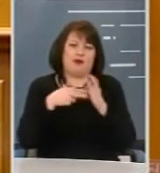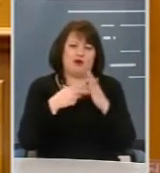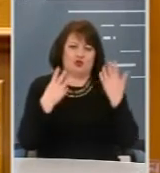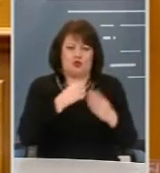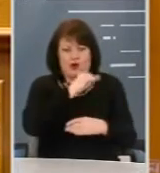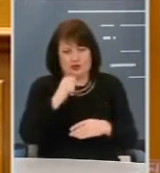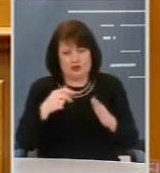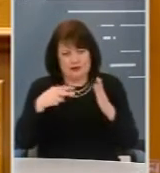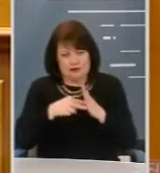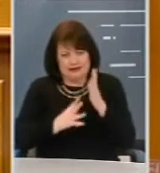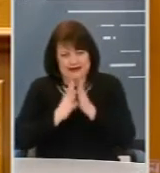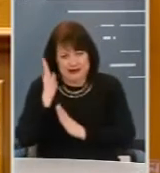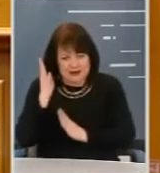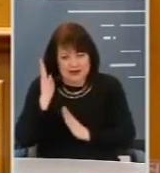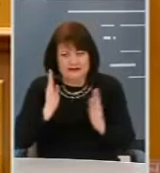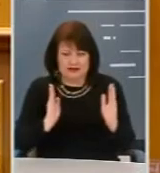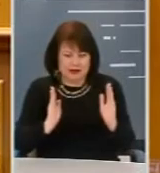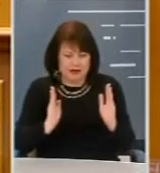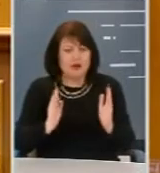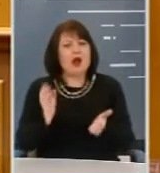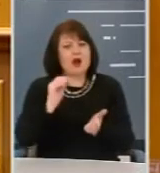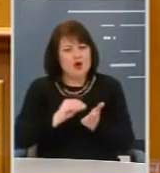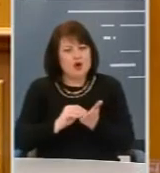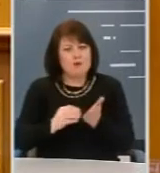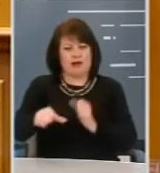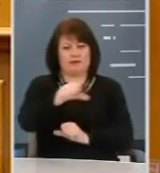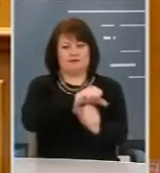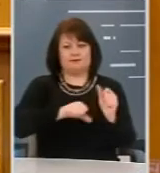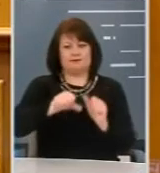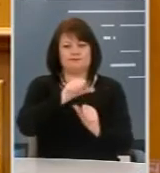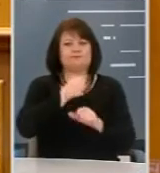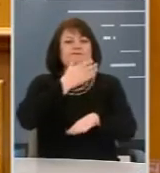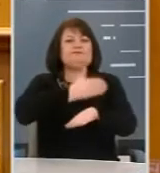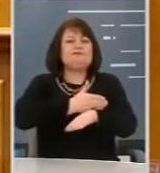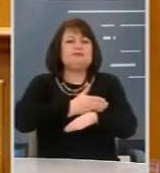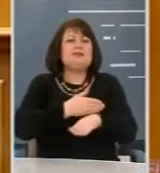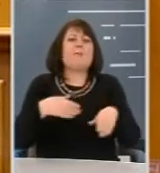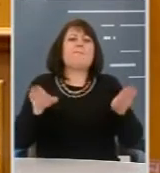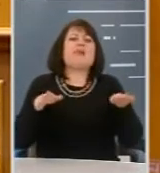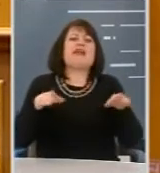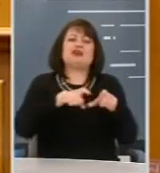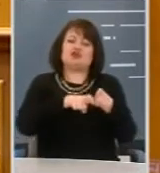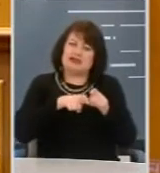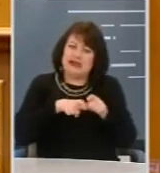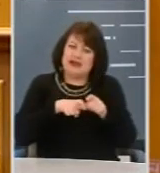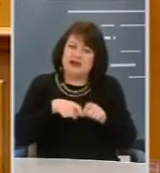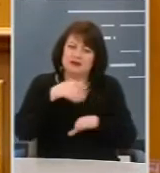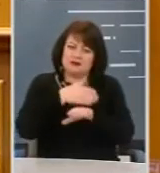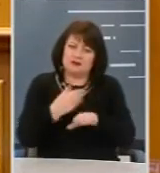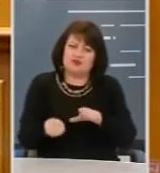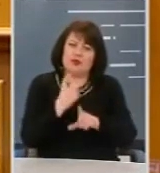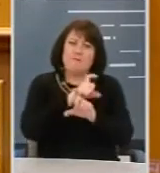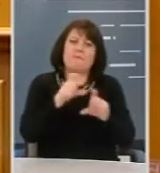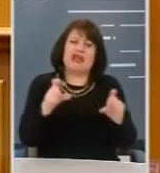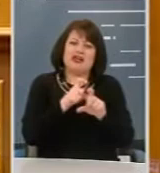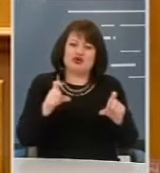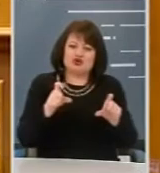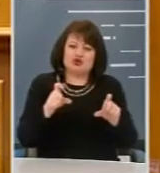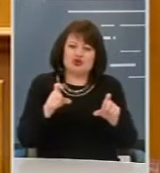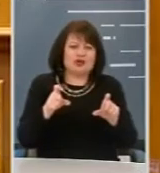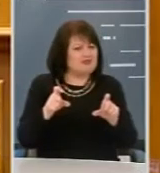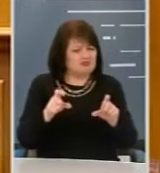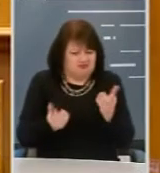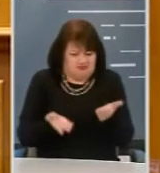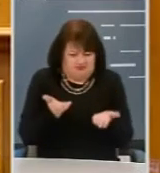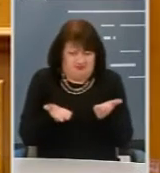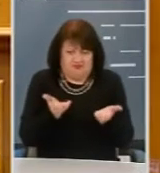το 2014, όταν επίσης η αντικατάσταση εγγύησης της Πίγασος με εξασφαλίσεις νέων μετόχων ούτε ισοδύναμη